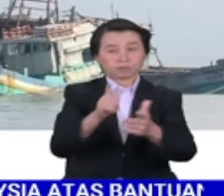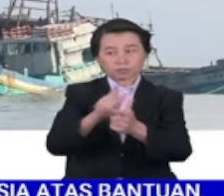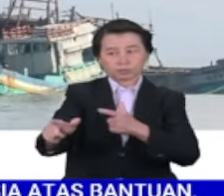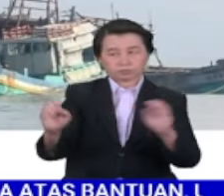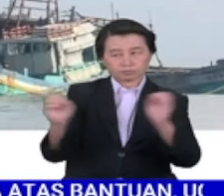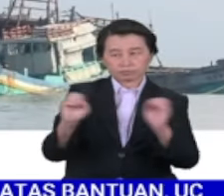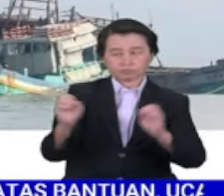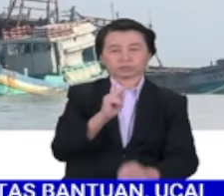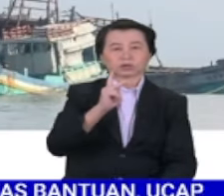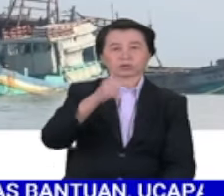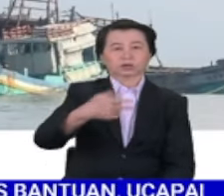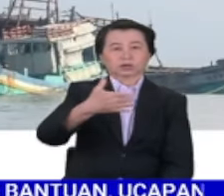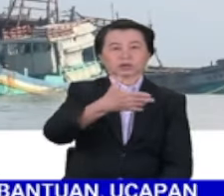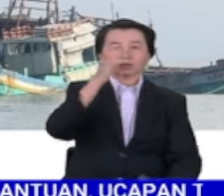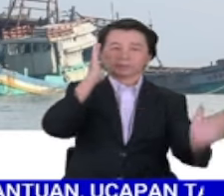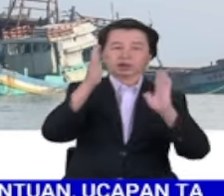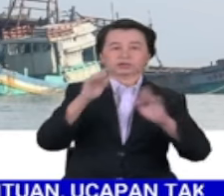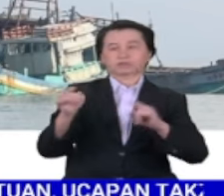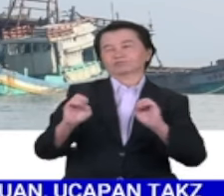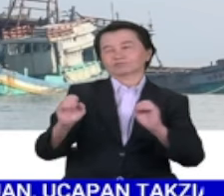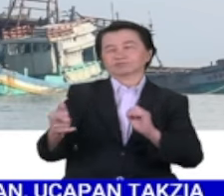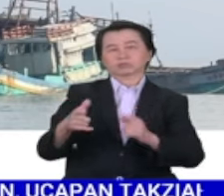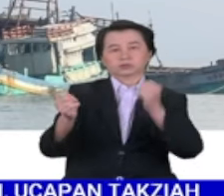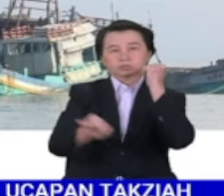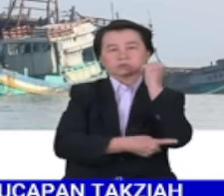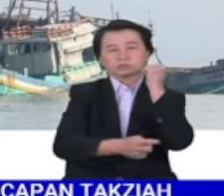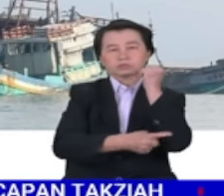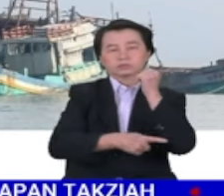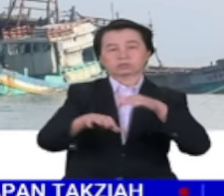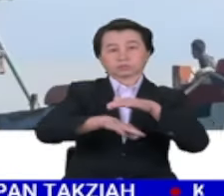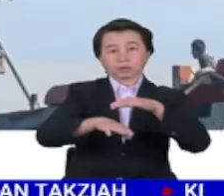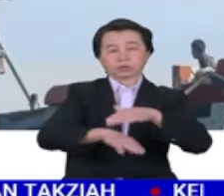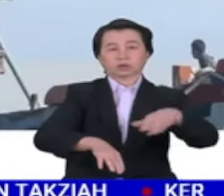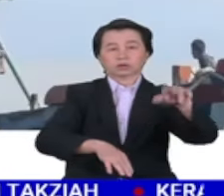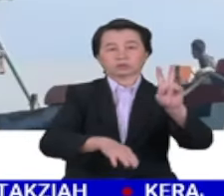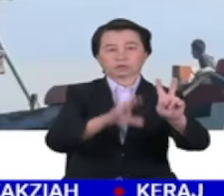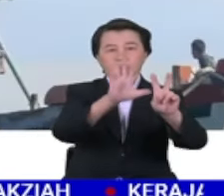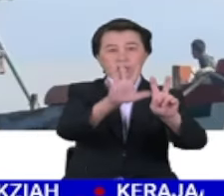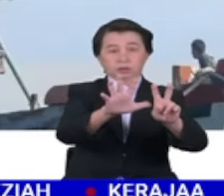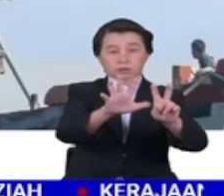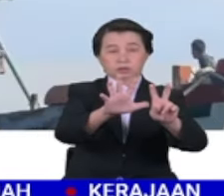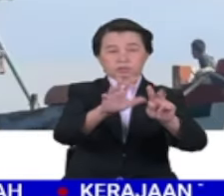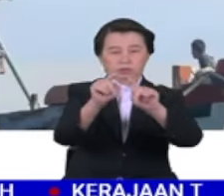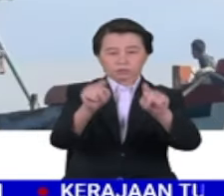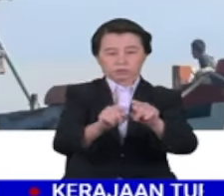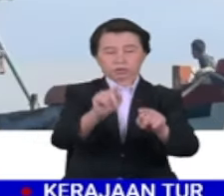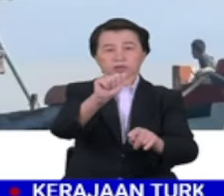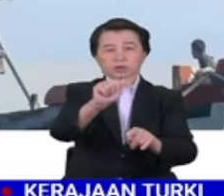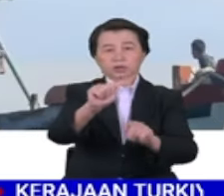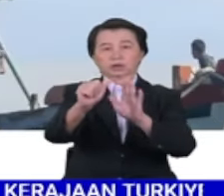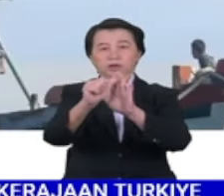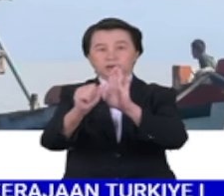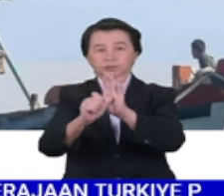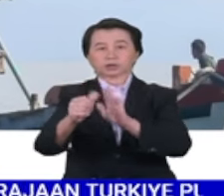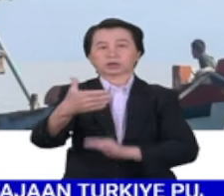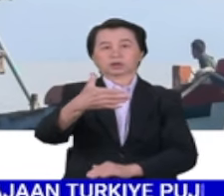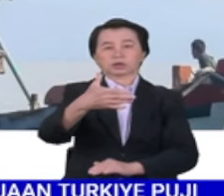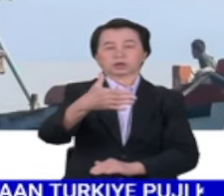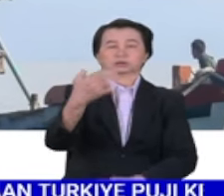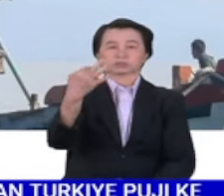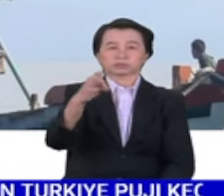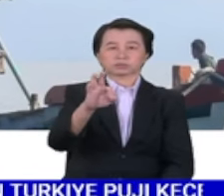kebenaran kedua pengarah perikanan Malaysia dan dihukum di bawah section 25 kurungan akta